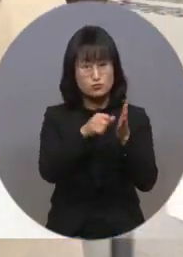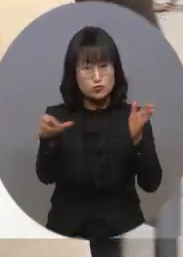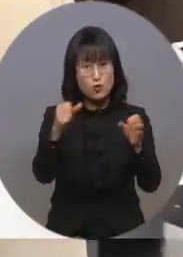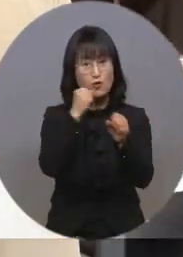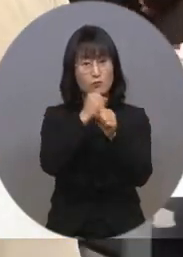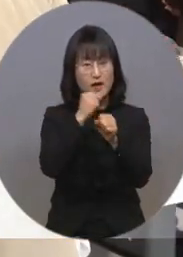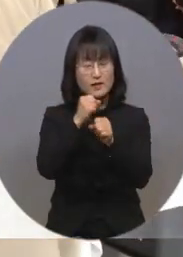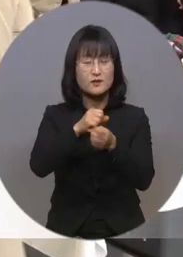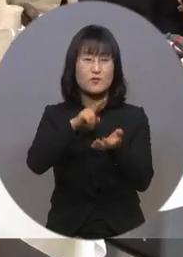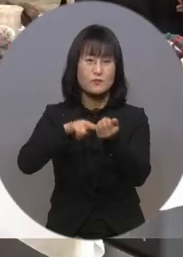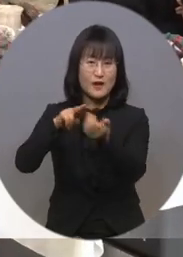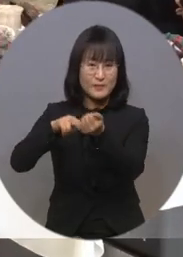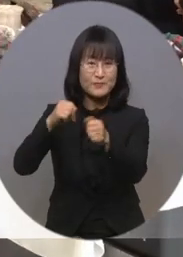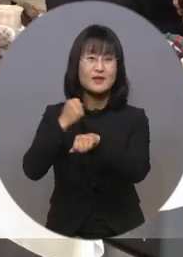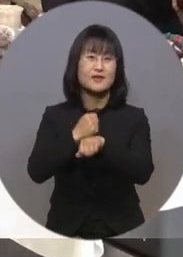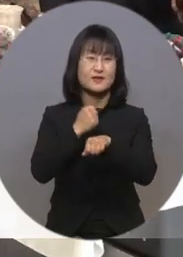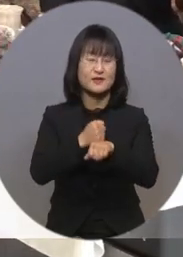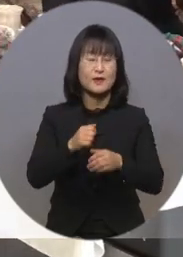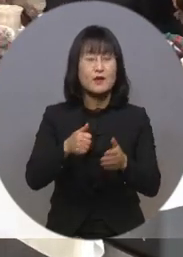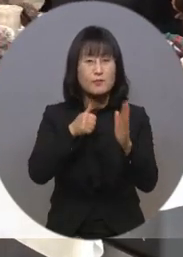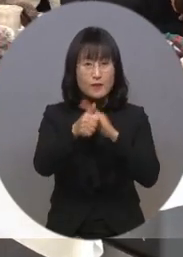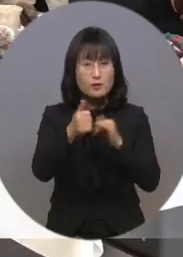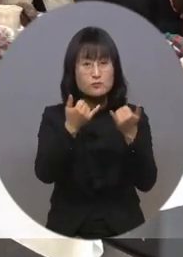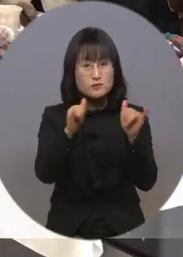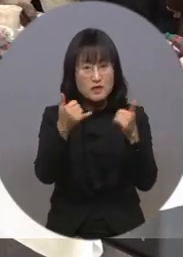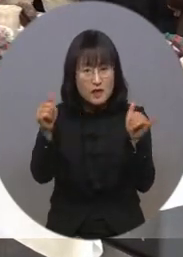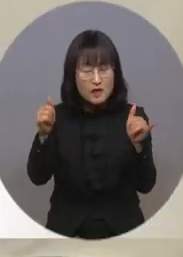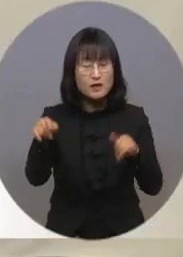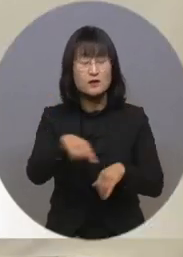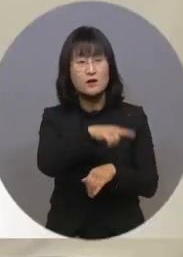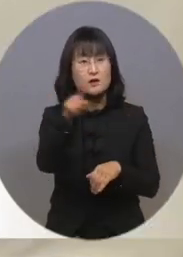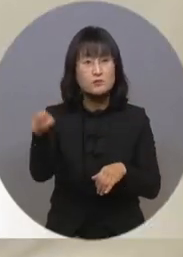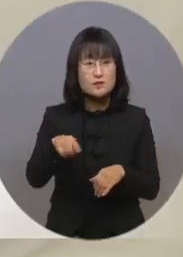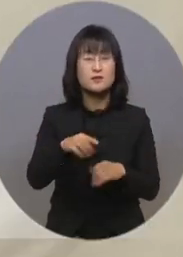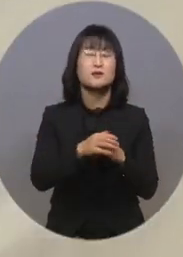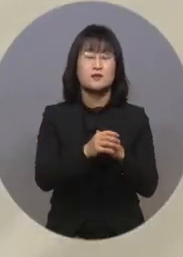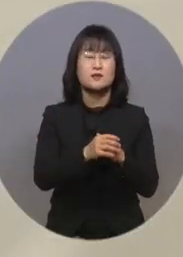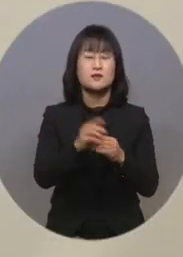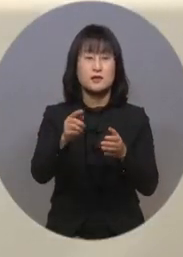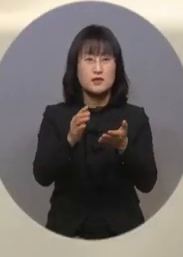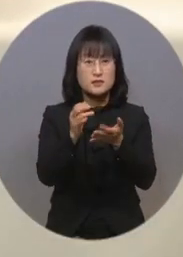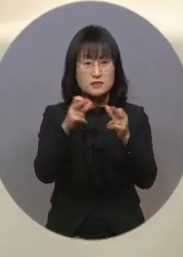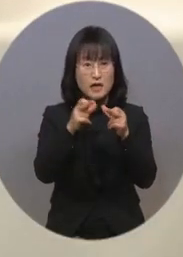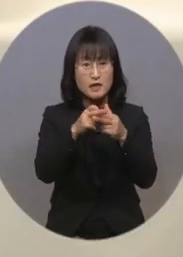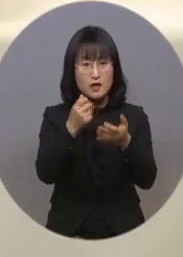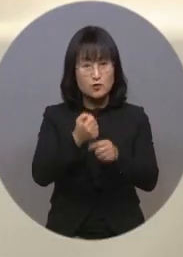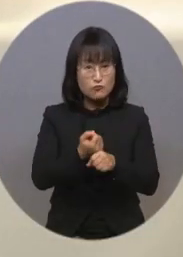방문객이 장애인에게 전하는 희망 메시지와 경품 룰렛 등 다양한 참여 행사로 꾸며졌습니다.